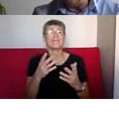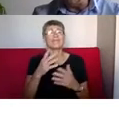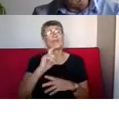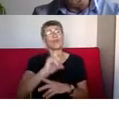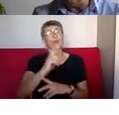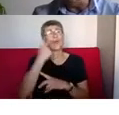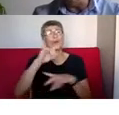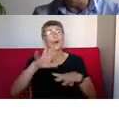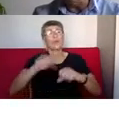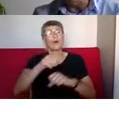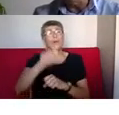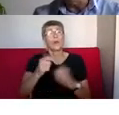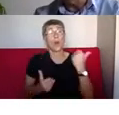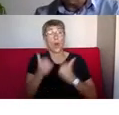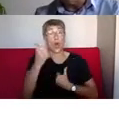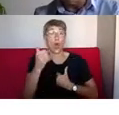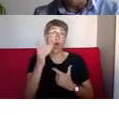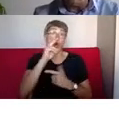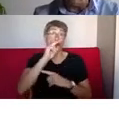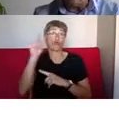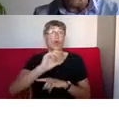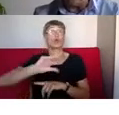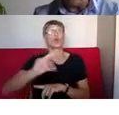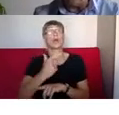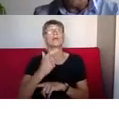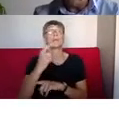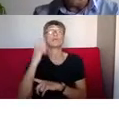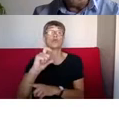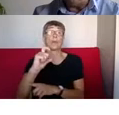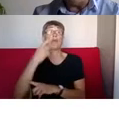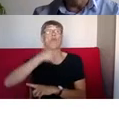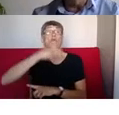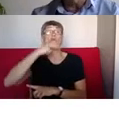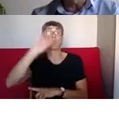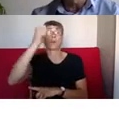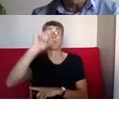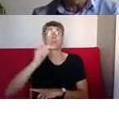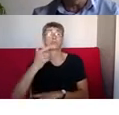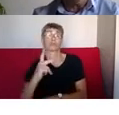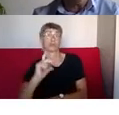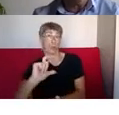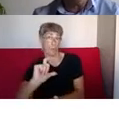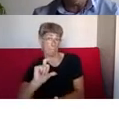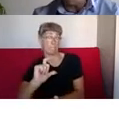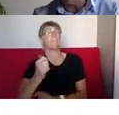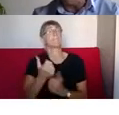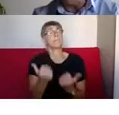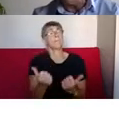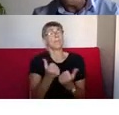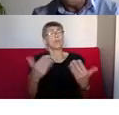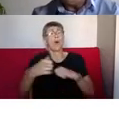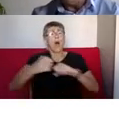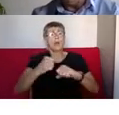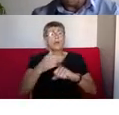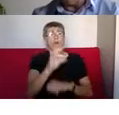personnes handicapées se déroule en règle générale la troisième semaine de novembre chaque année. Elle a plusieurs actions qui se mettent en place sur l'ensemble du territoire